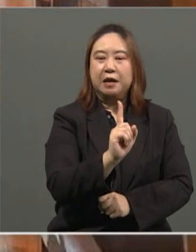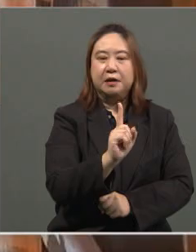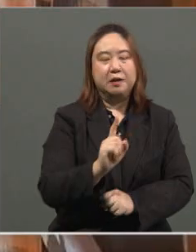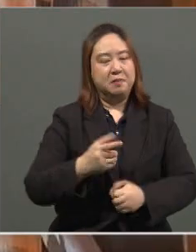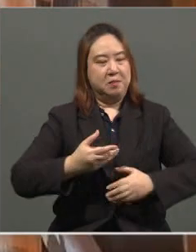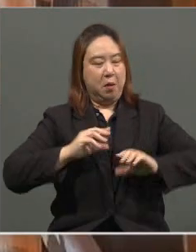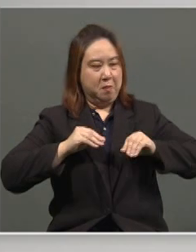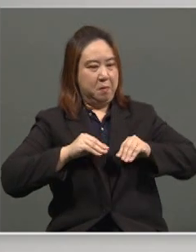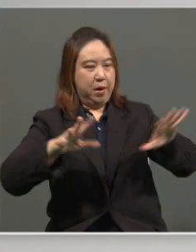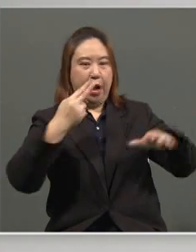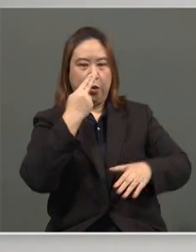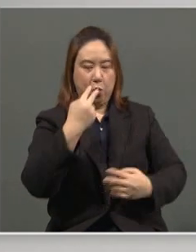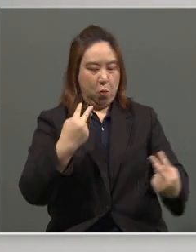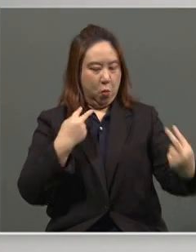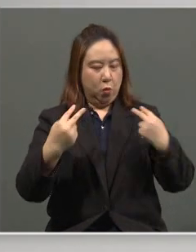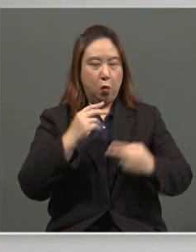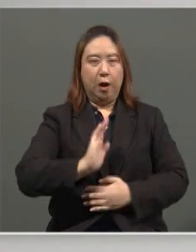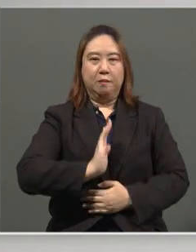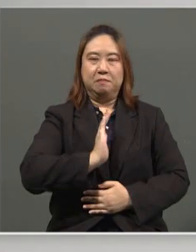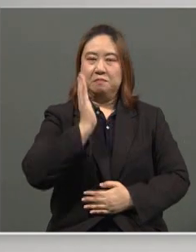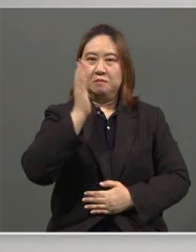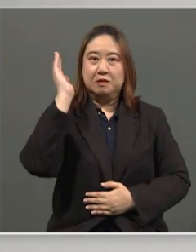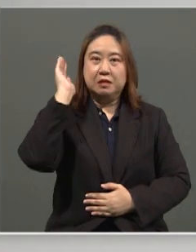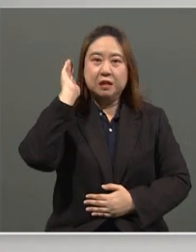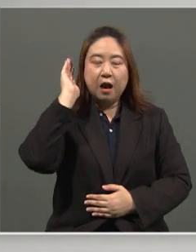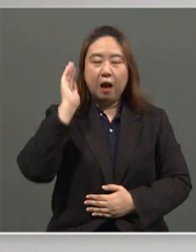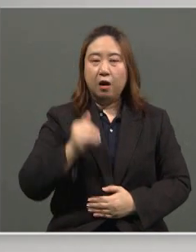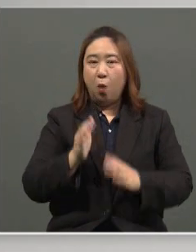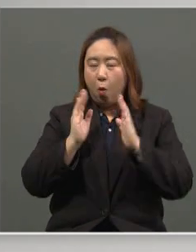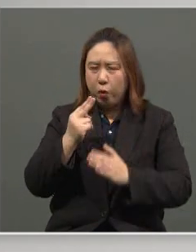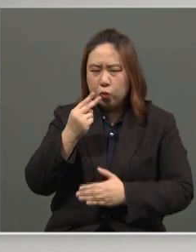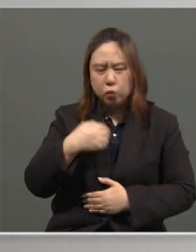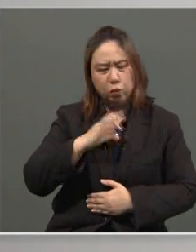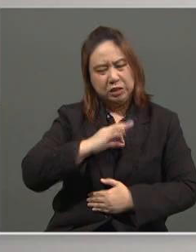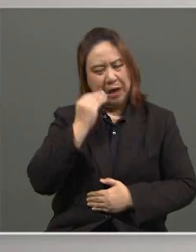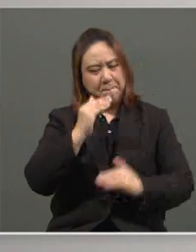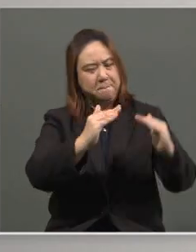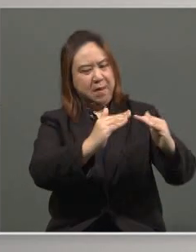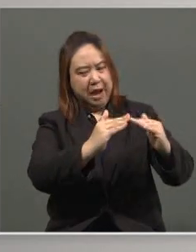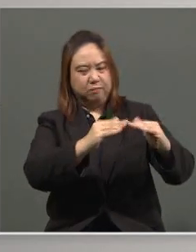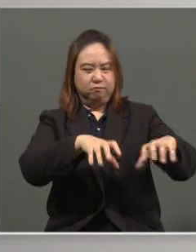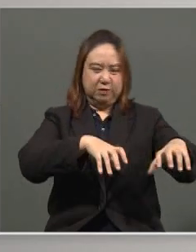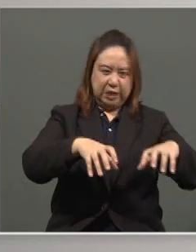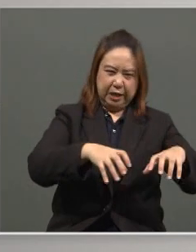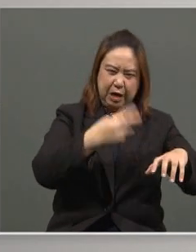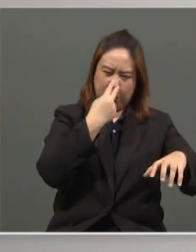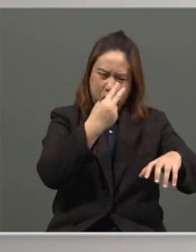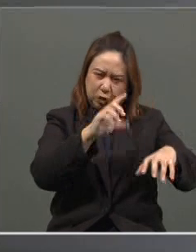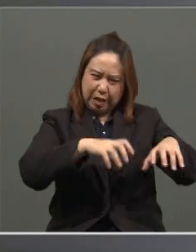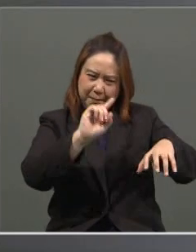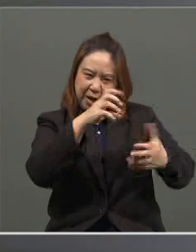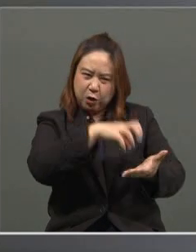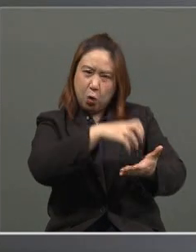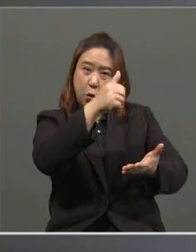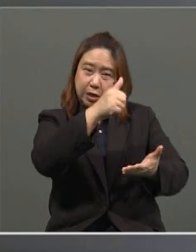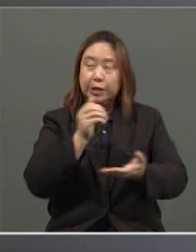าดให้น่าเชื่อถือพอลูกค้ารู้สึกว่าอยากจะปรับฮวงจุ้ยก็จะเชิญหมอดูรายนี้ไปที่บ้านหรือบางรายก็เชิ